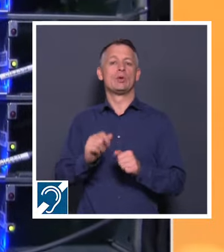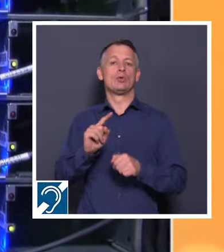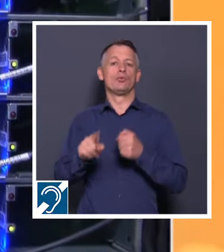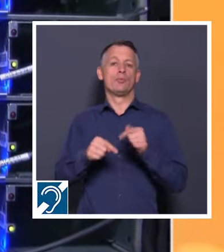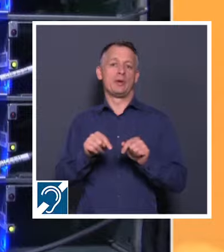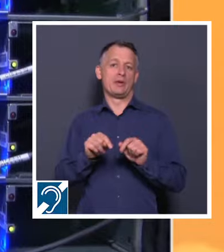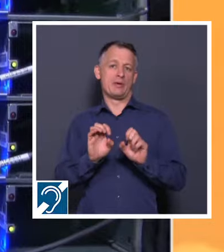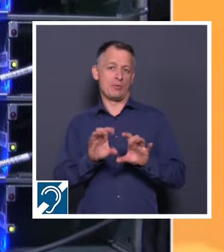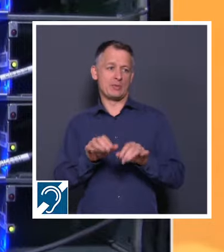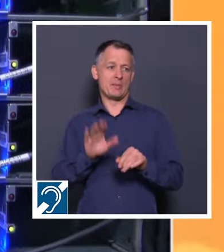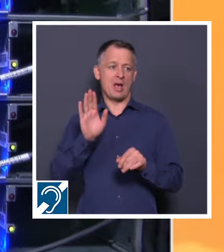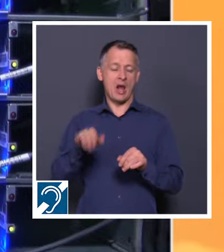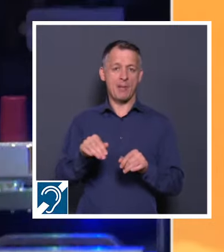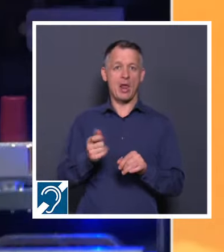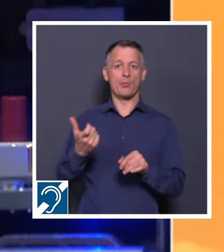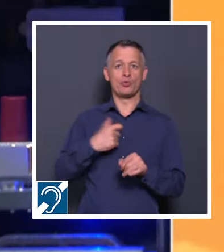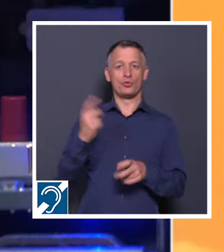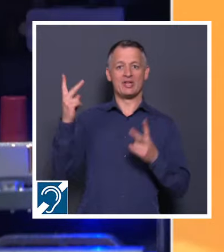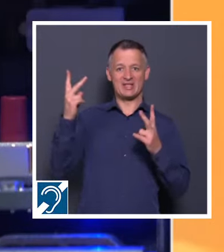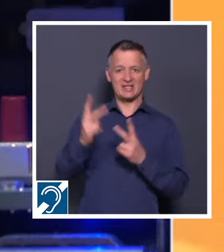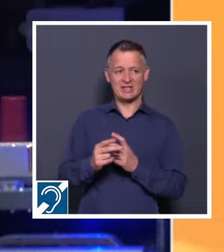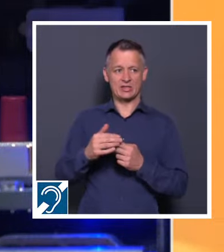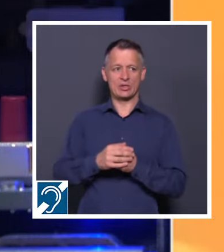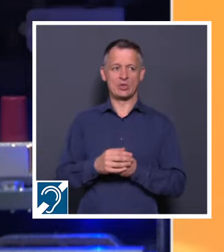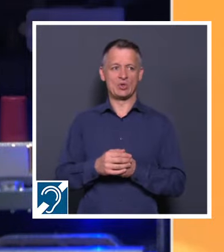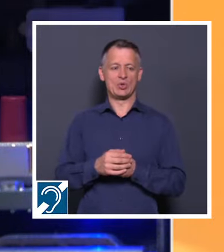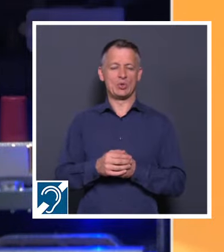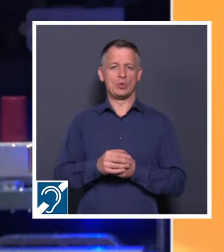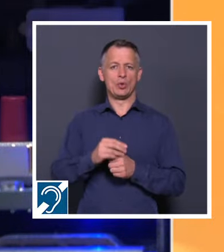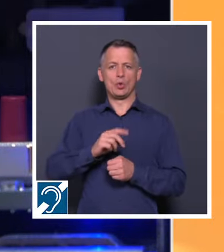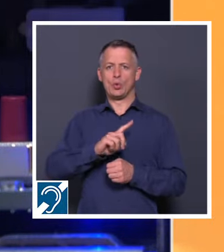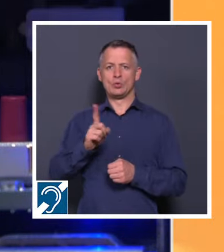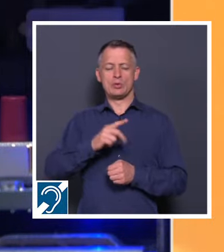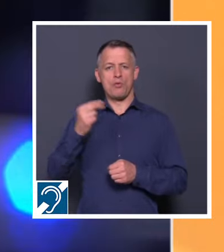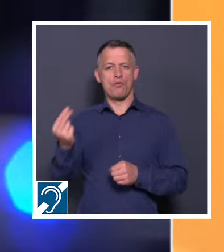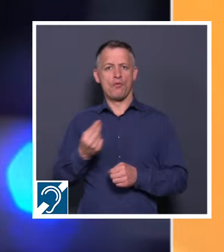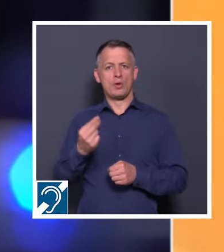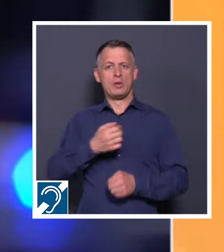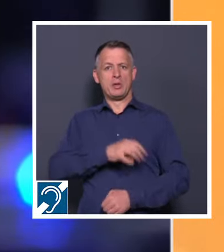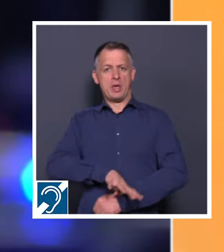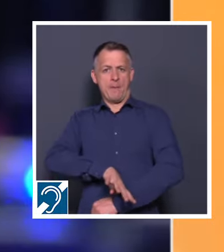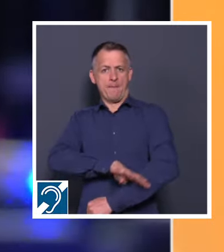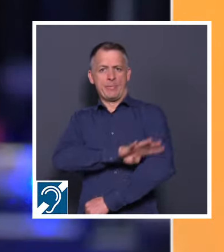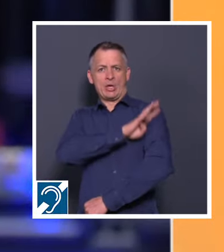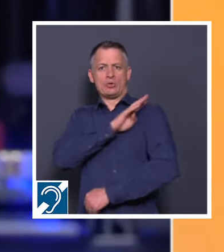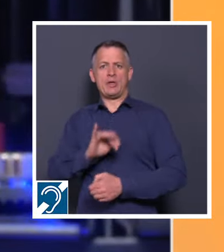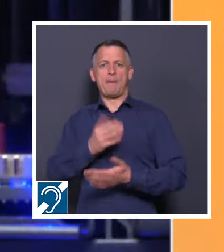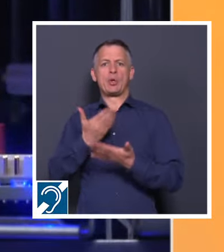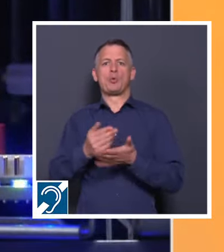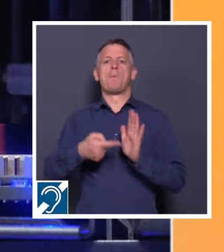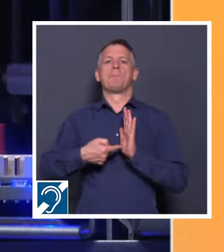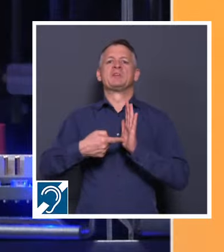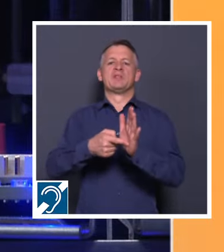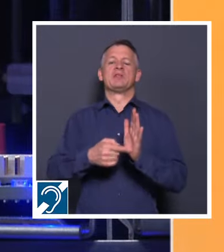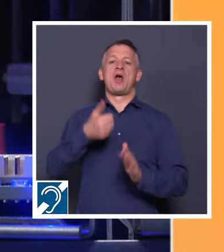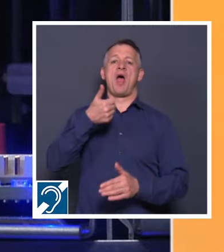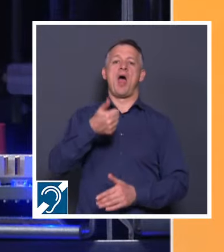le-am putut înțelege, nu sunt dat pe spate foarte tare nici de prezentările OpenAI pentru